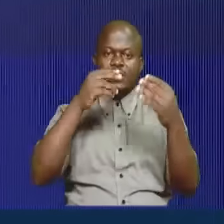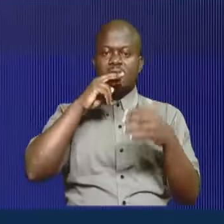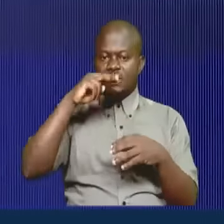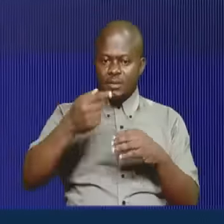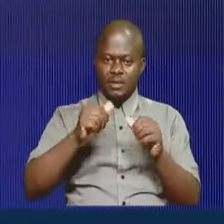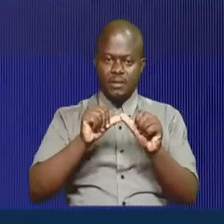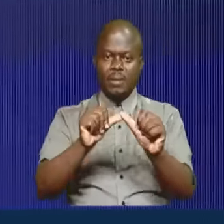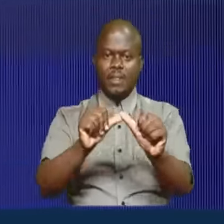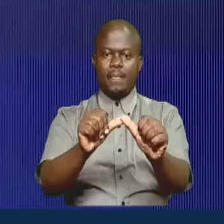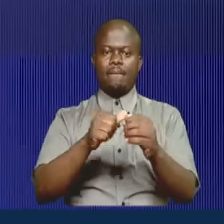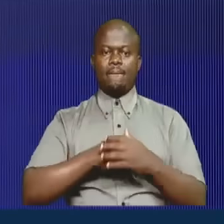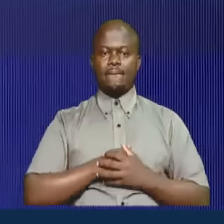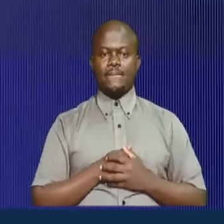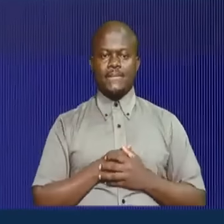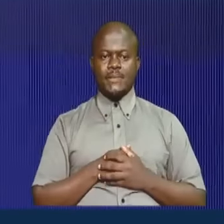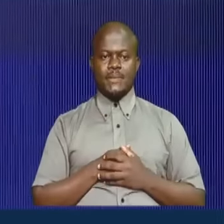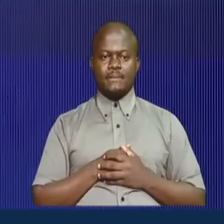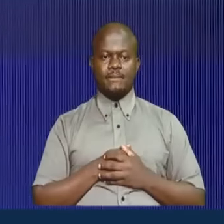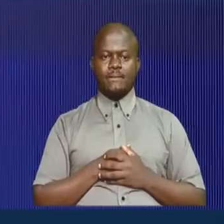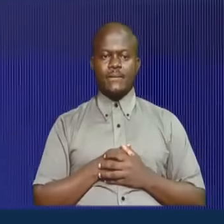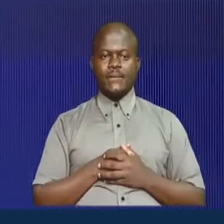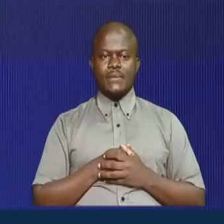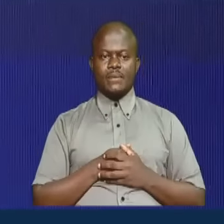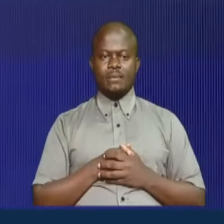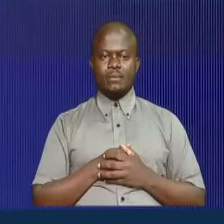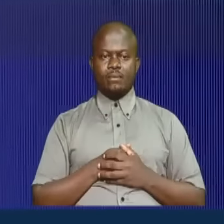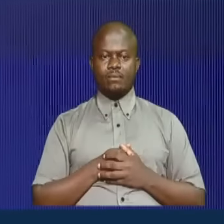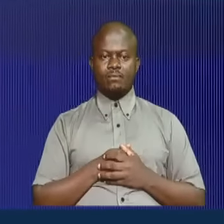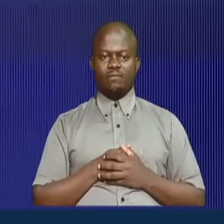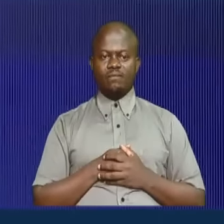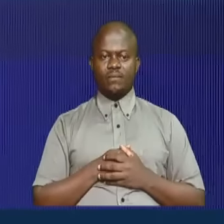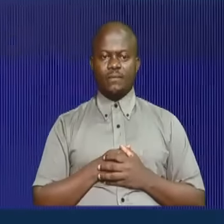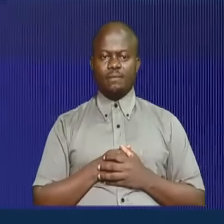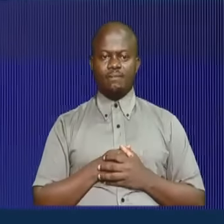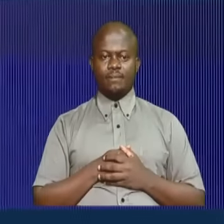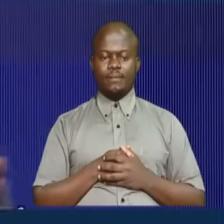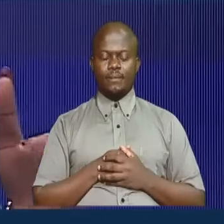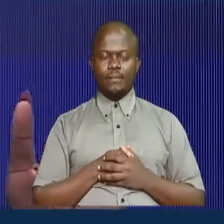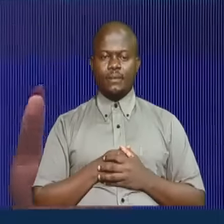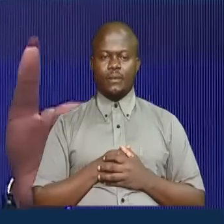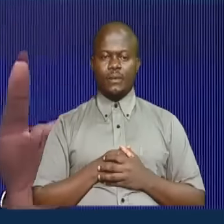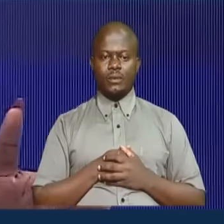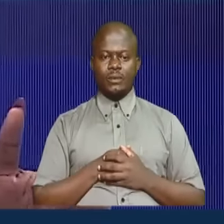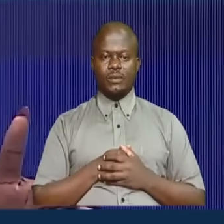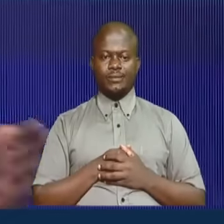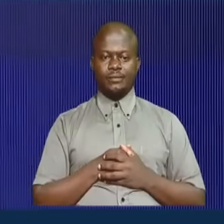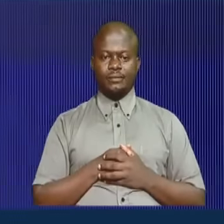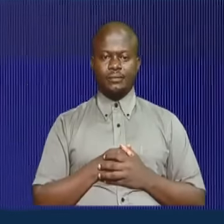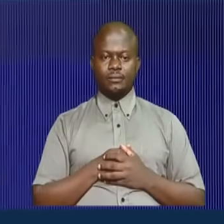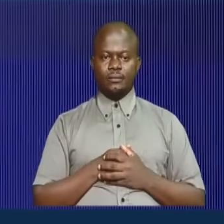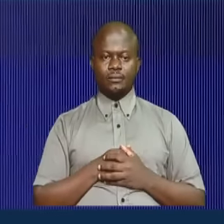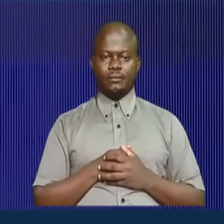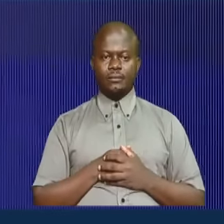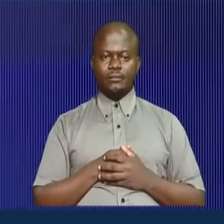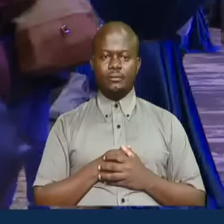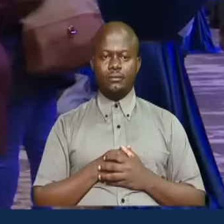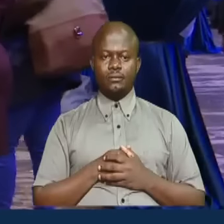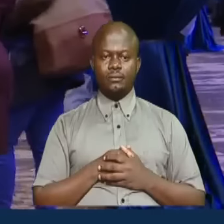kirambye. We partner with hospitals, labs, diagnostic centers to make sure that we can provide end-to-end